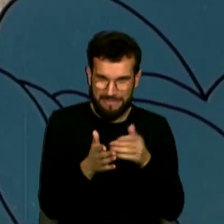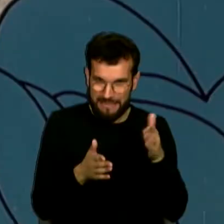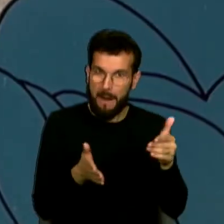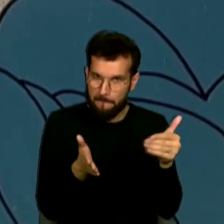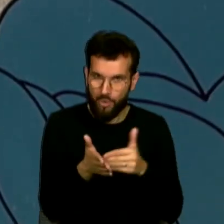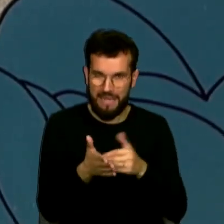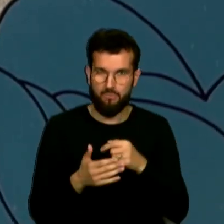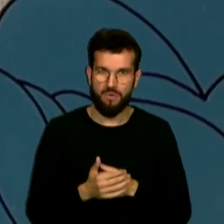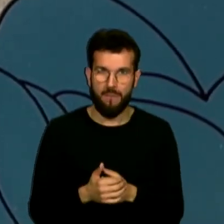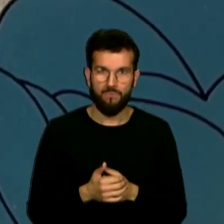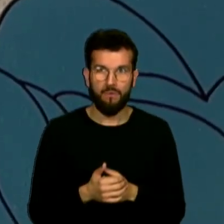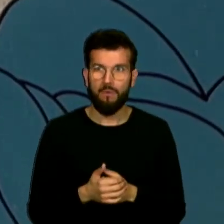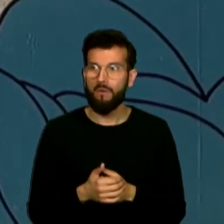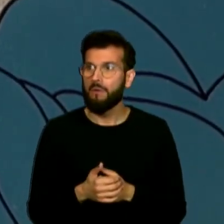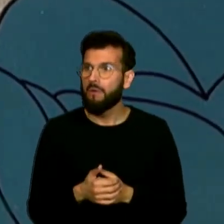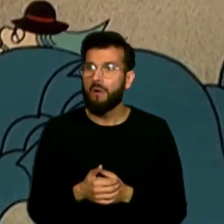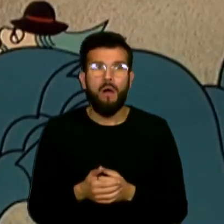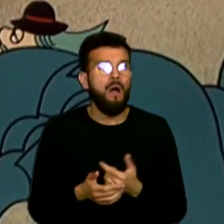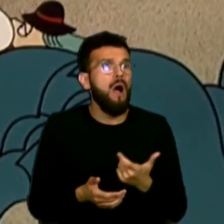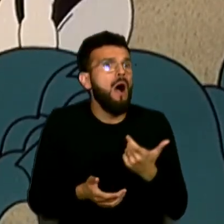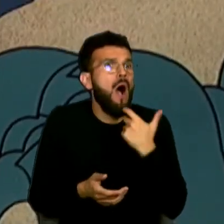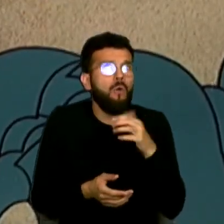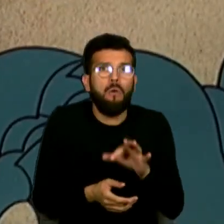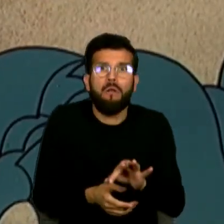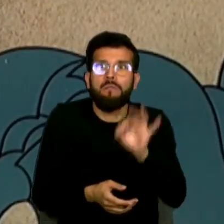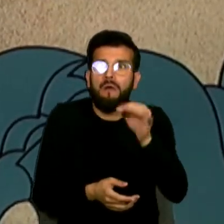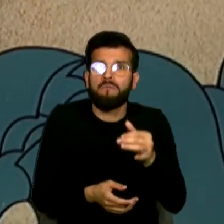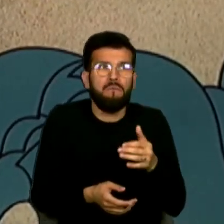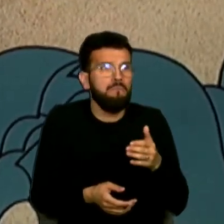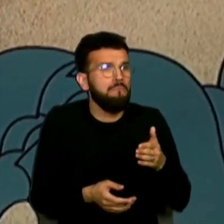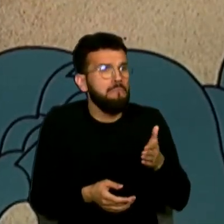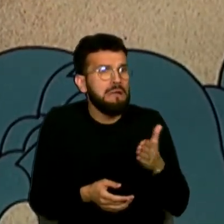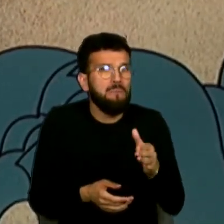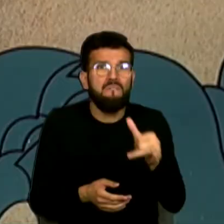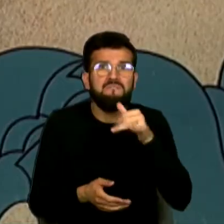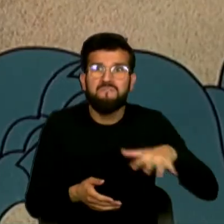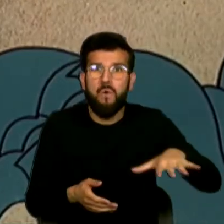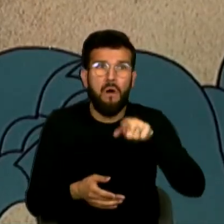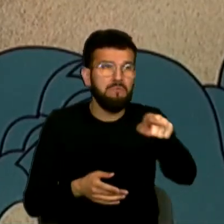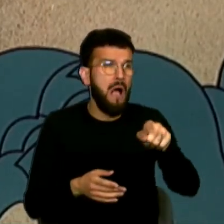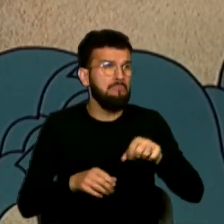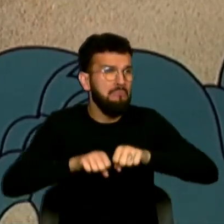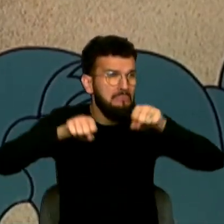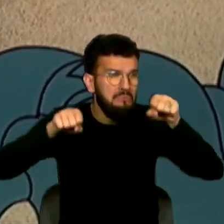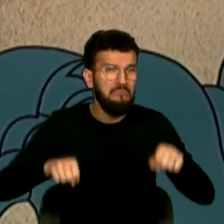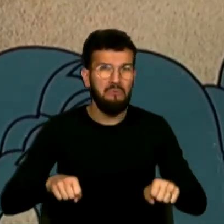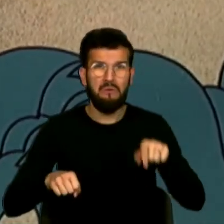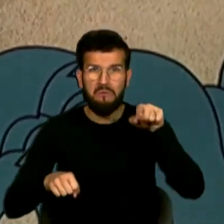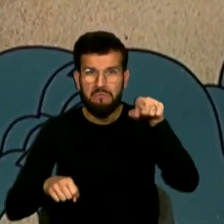Ale ako ich dostať z vody, keď sa v nej rozťahuje žabiar?